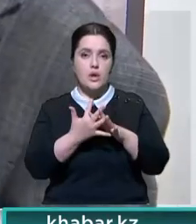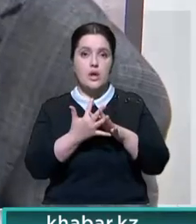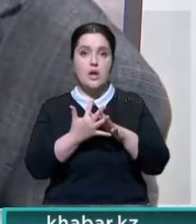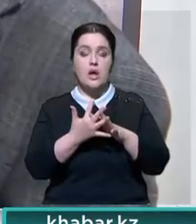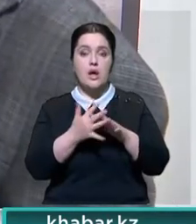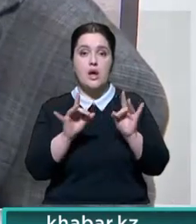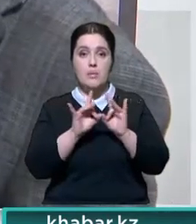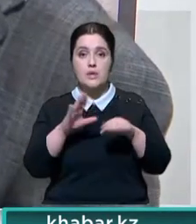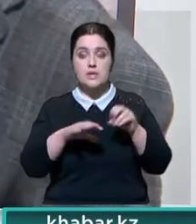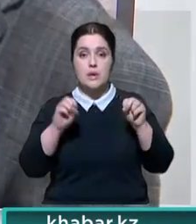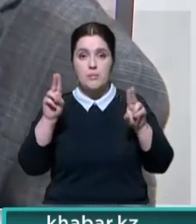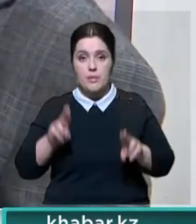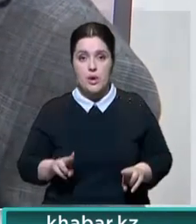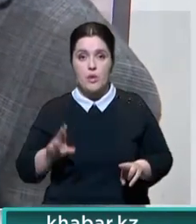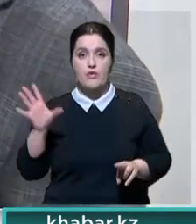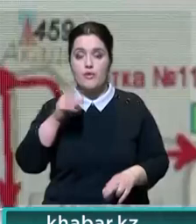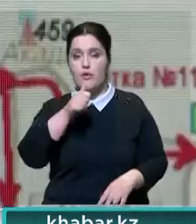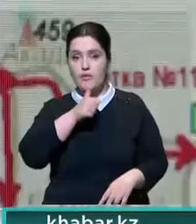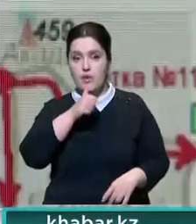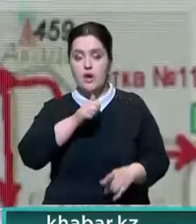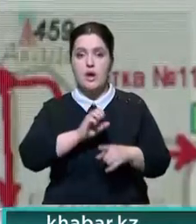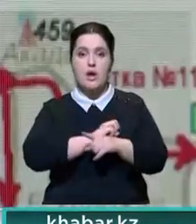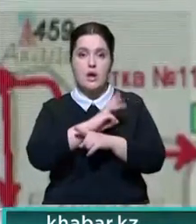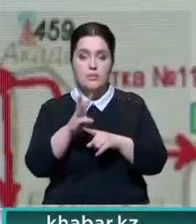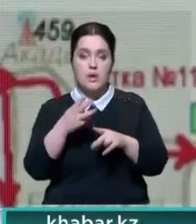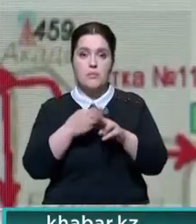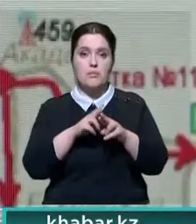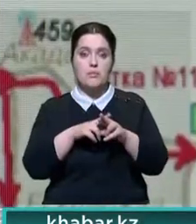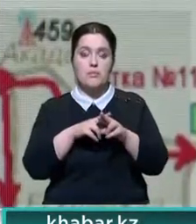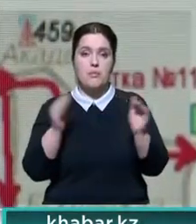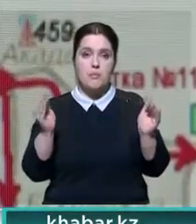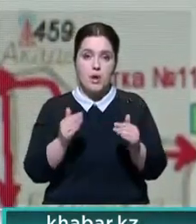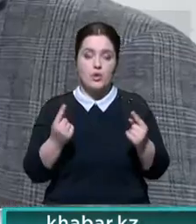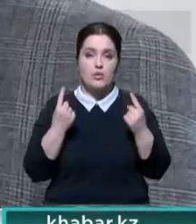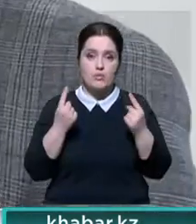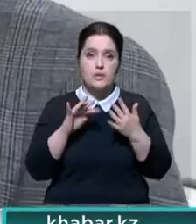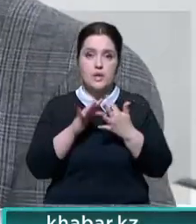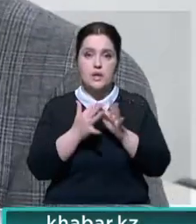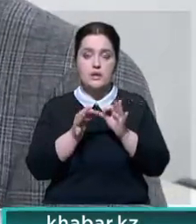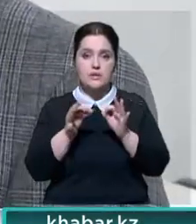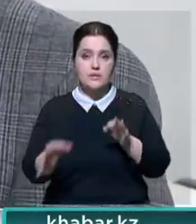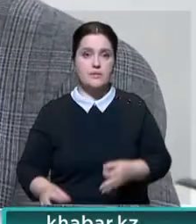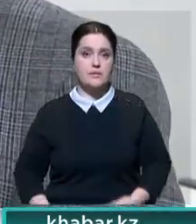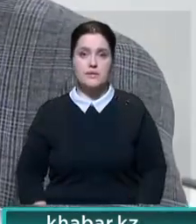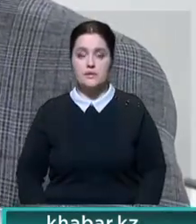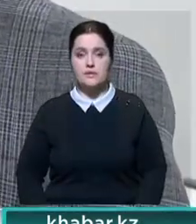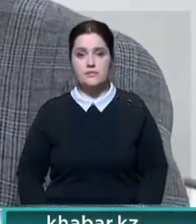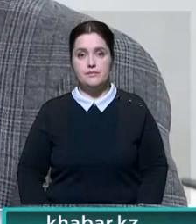словам специалистов, сейчас рассматриваются все варианты обеспечения доступа к сети в малых и крупных населенных пунктах. Согласно государственной